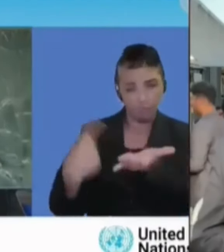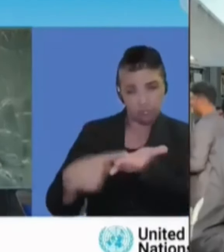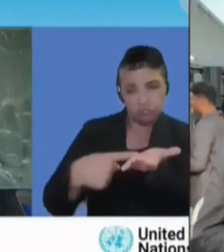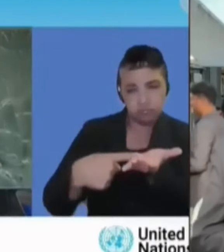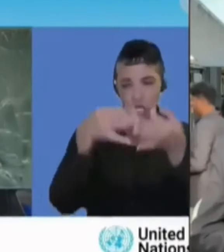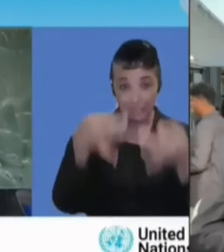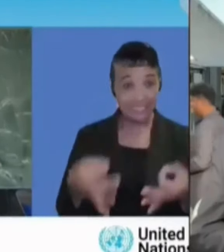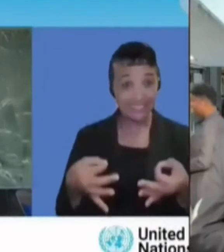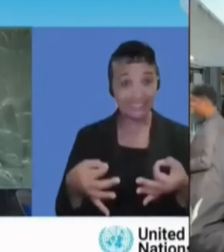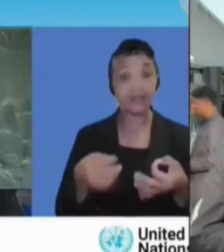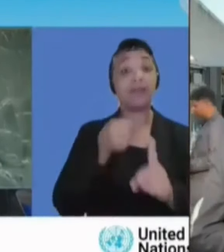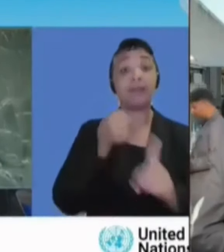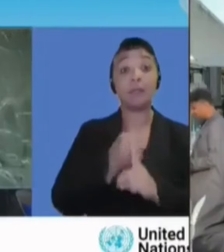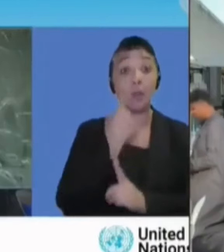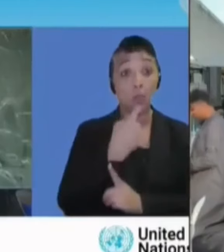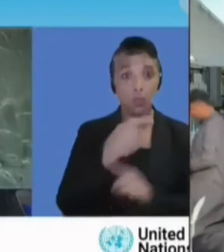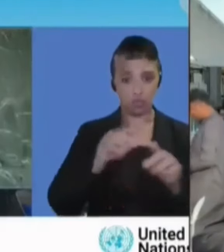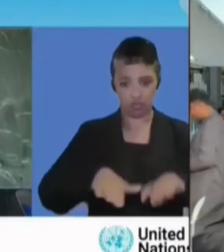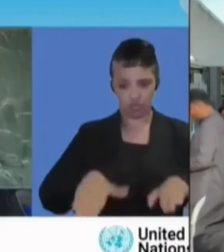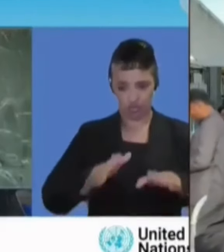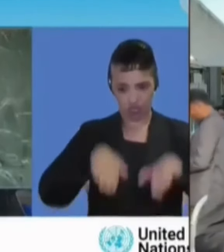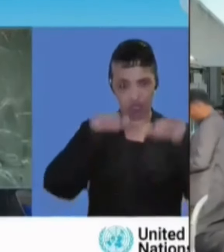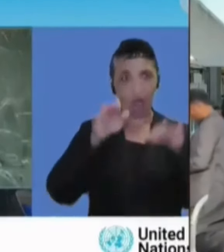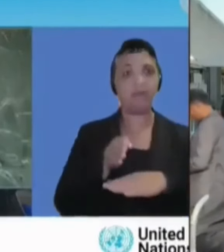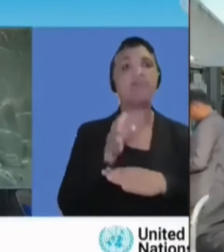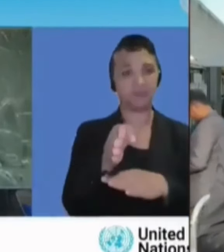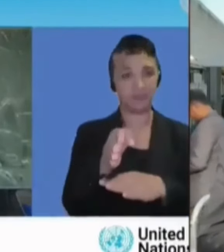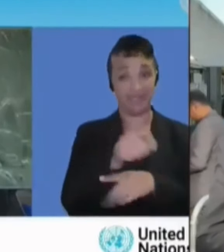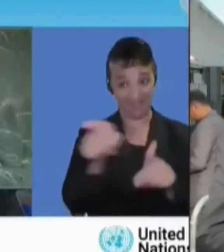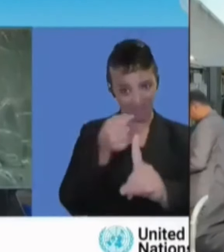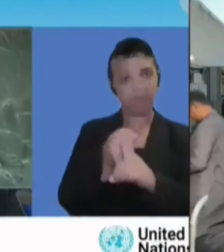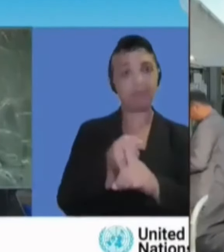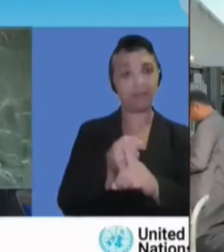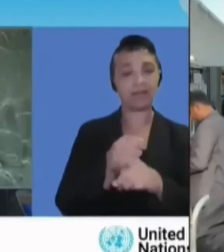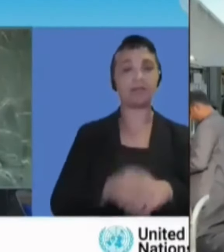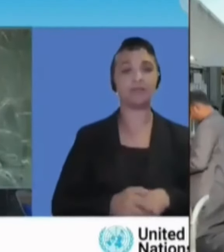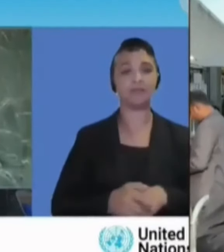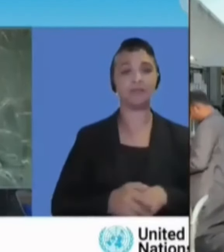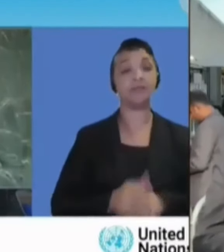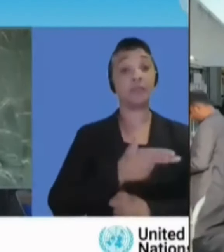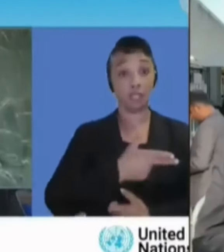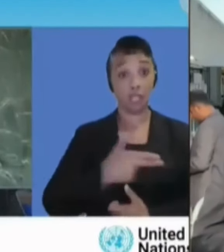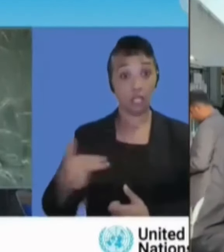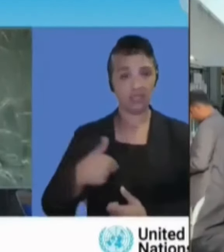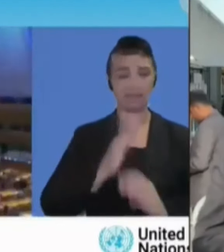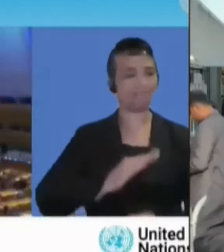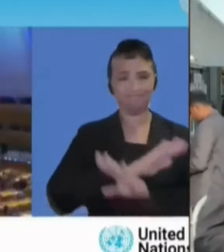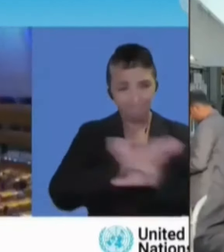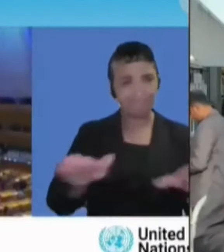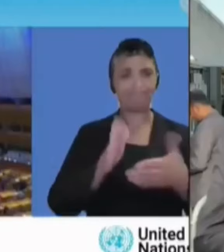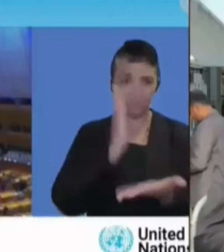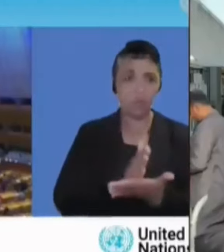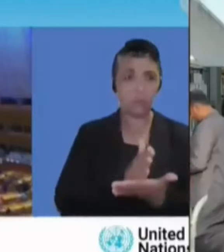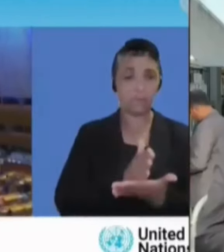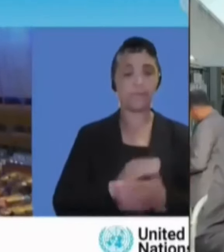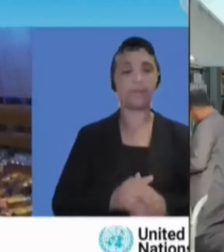akan mengatur sejumlah isu, dan mengharapkan agar seluruh dunia bisa mendapatkan akses yang sama terkait dengan ketersediaan air